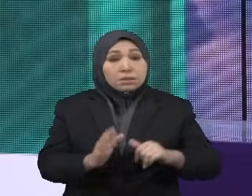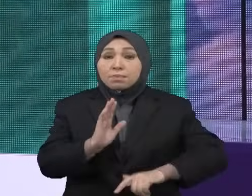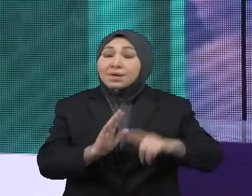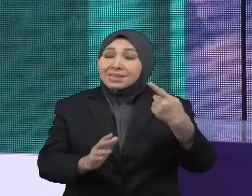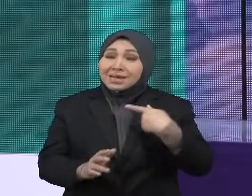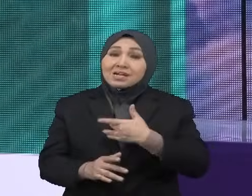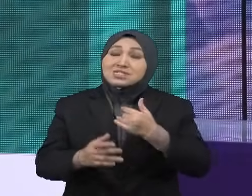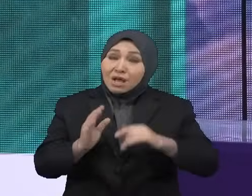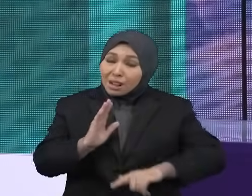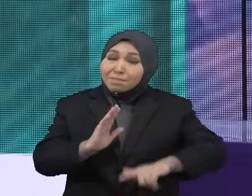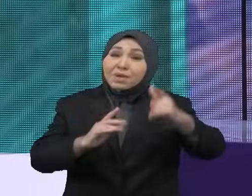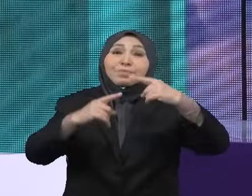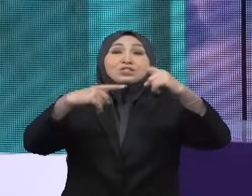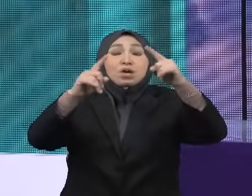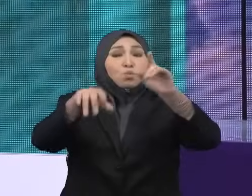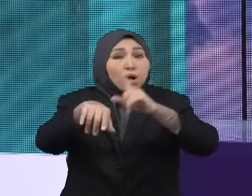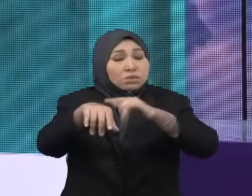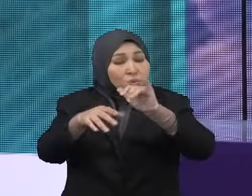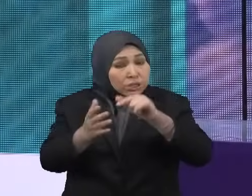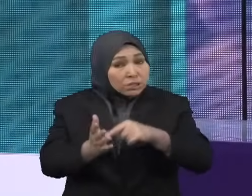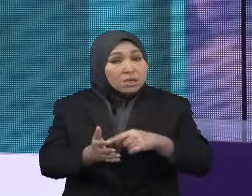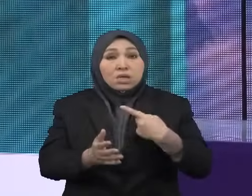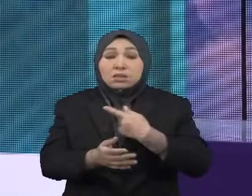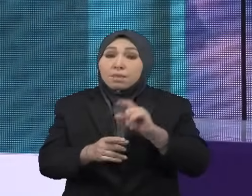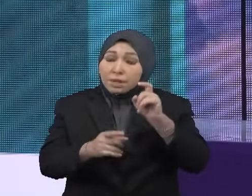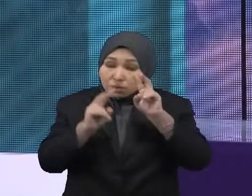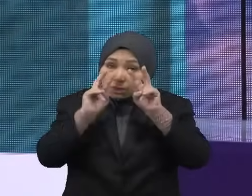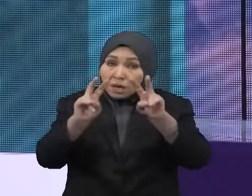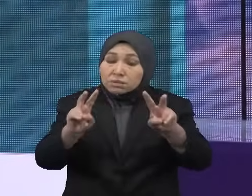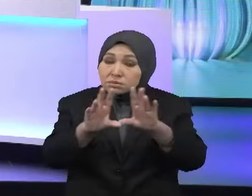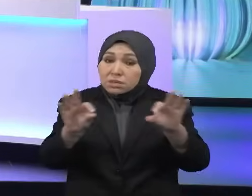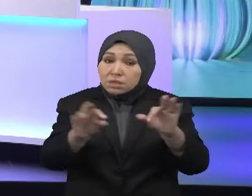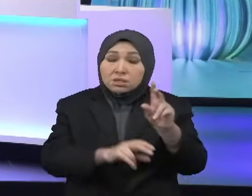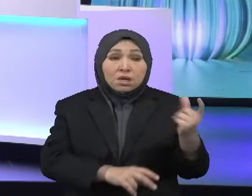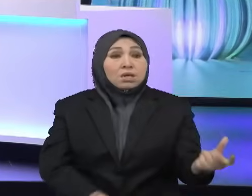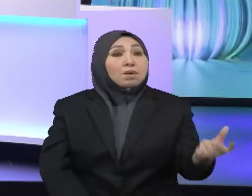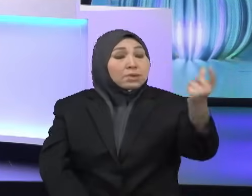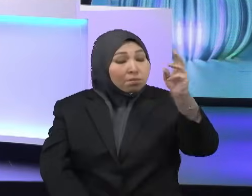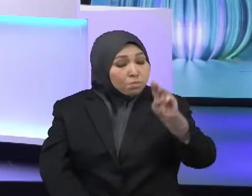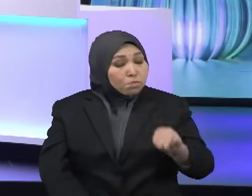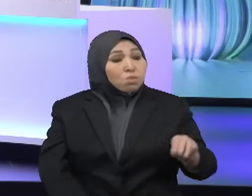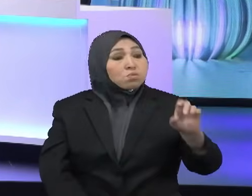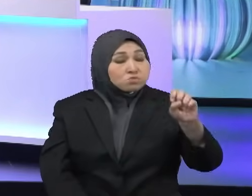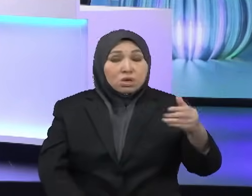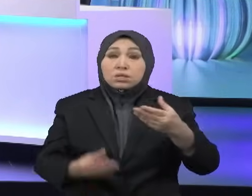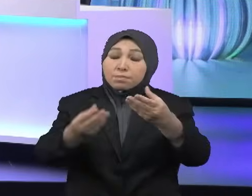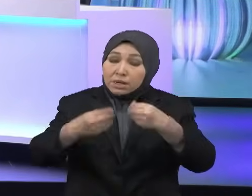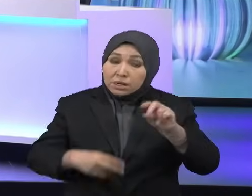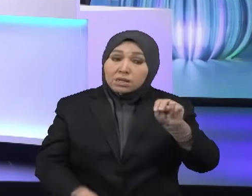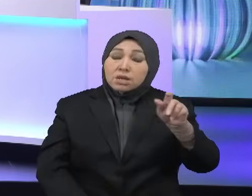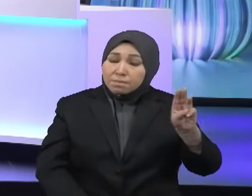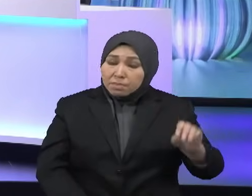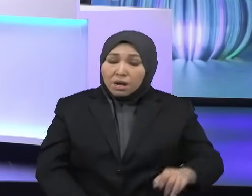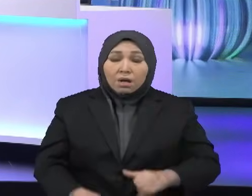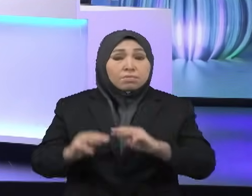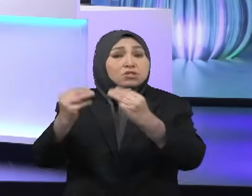rasa lebih berjaya lagi. Maka pada waktu ini kita perlu melihat kisah Nabi Musa. Oh. Di mana Nabi Musa diberi nikmat, Bani